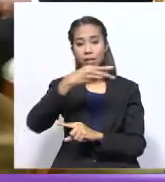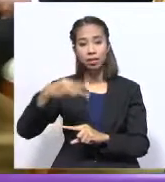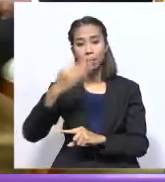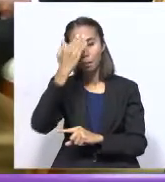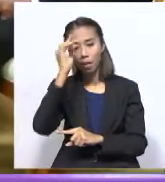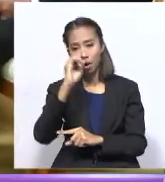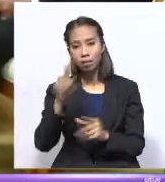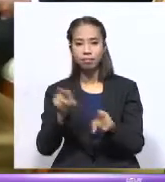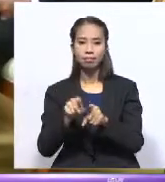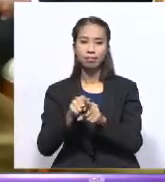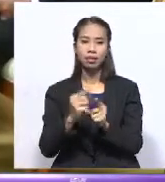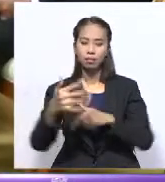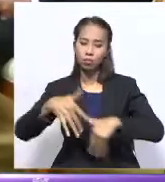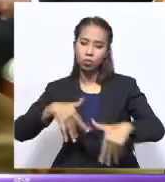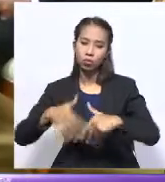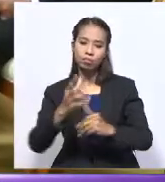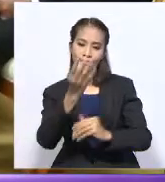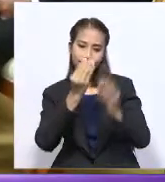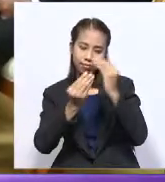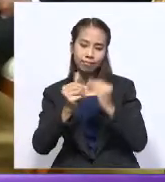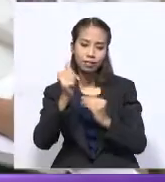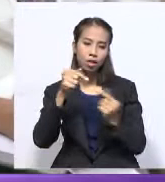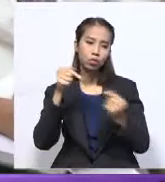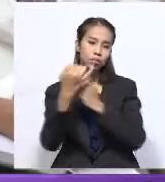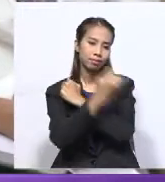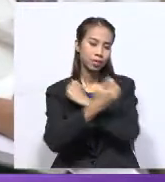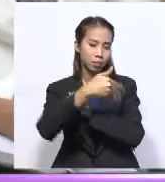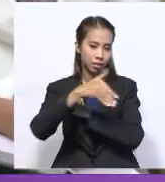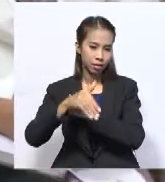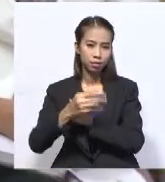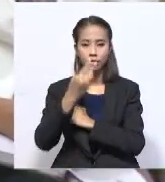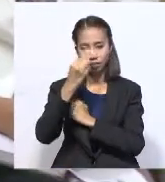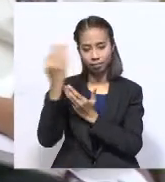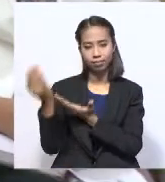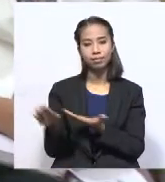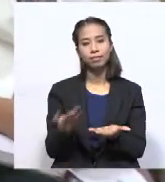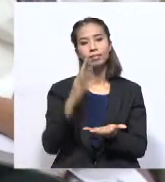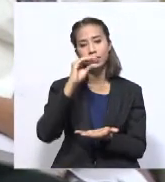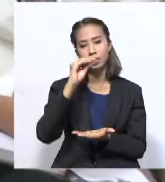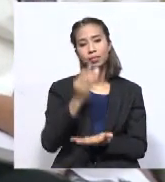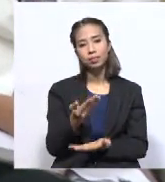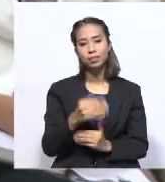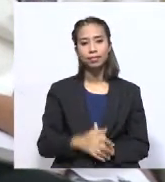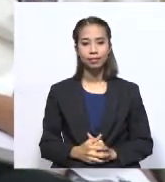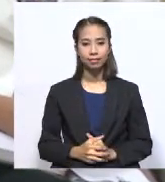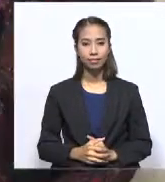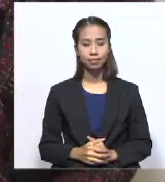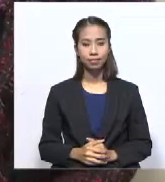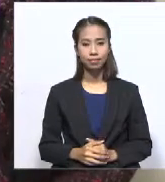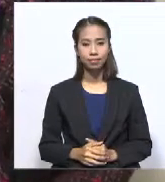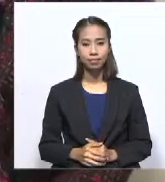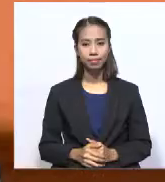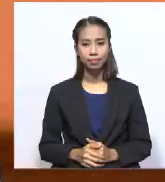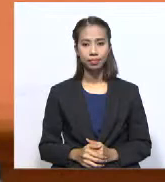รับรู้ให้ครอบคลุมประชาชนทั่วไปรวมทั้งชาวต่างชาติด้วยไปฟังเสียงพลโทสรรเสริญแก้วกำเนิดค่ะ